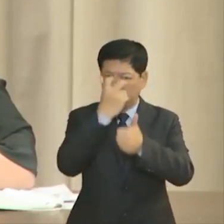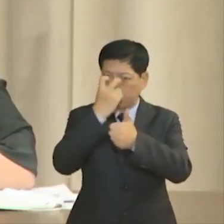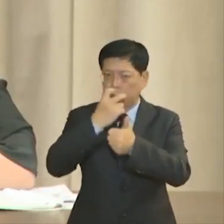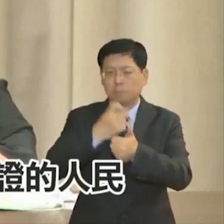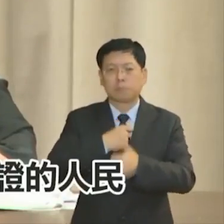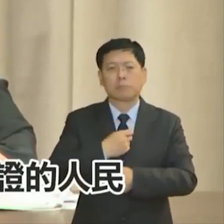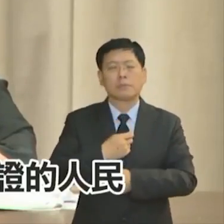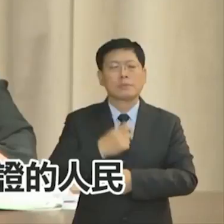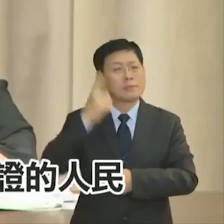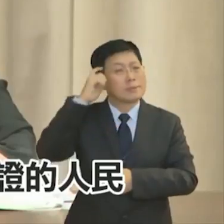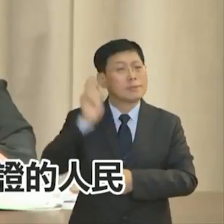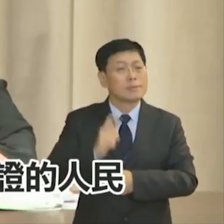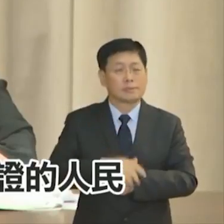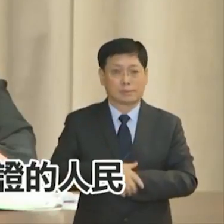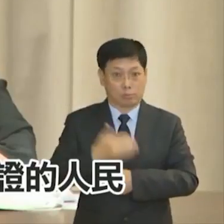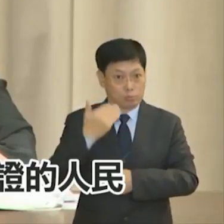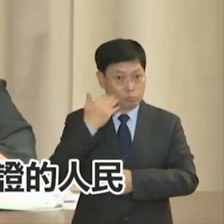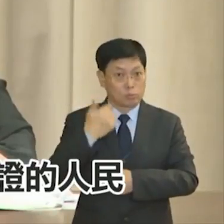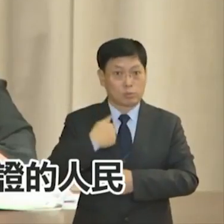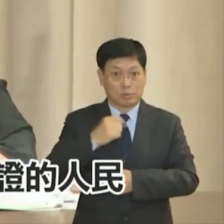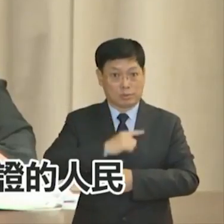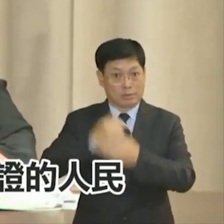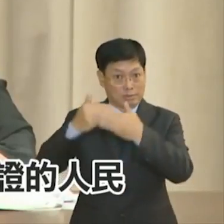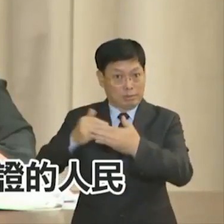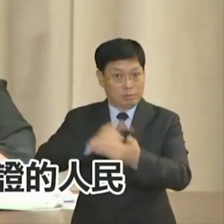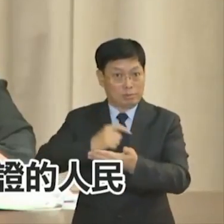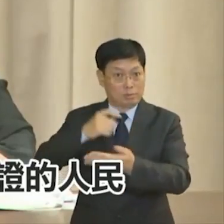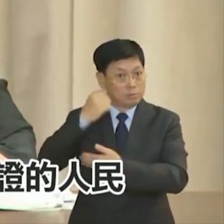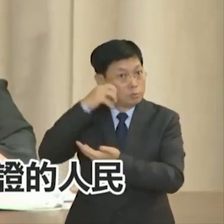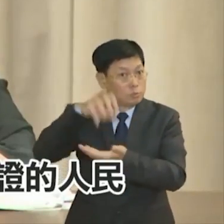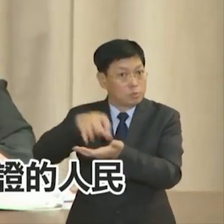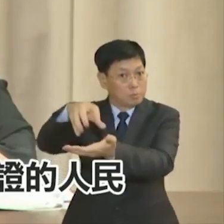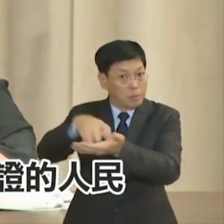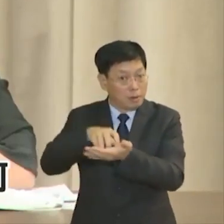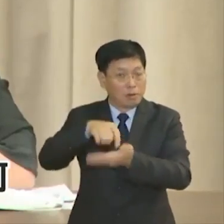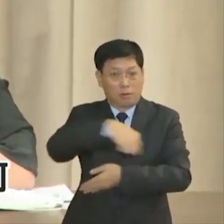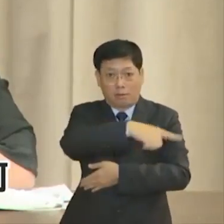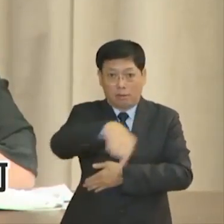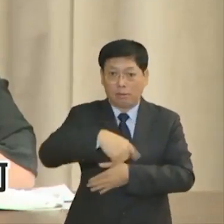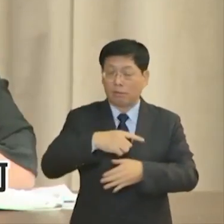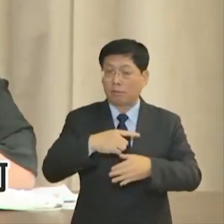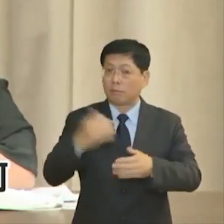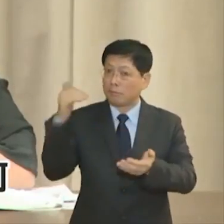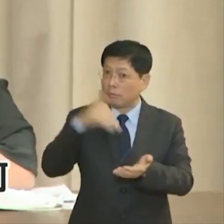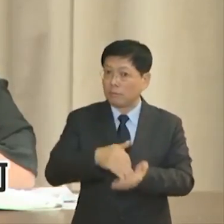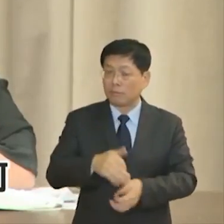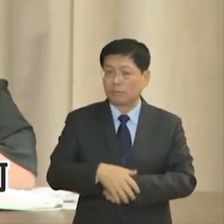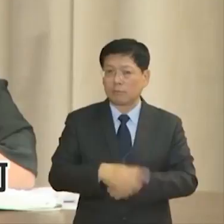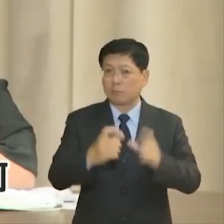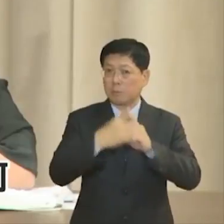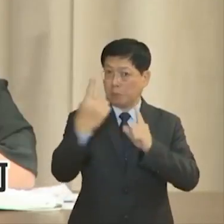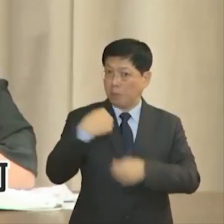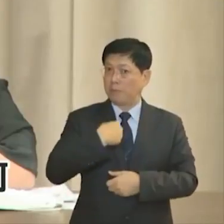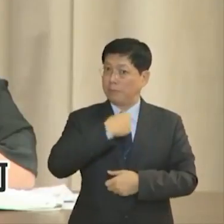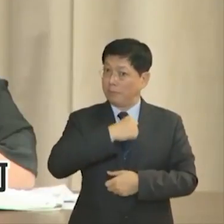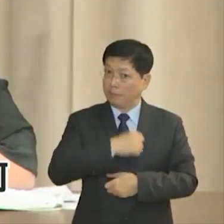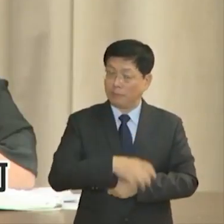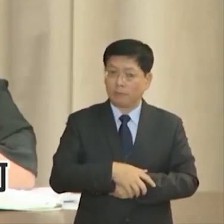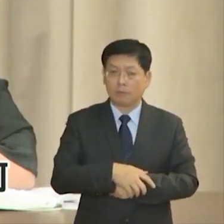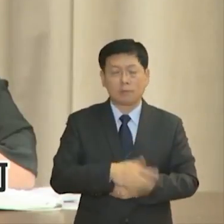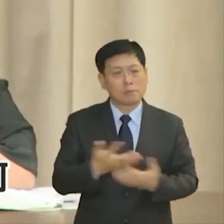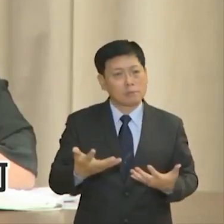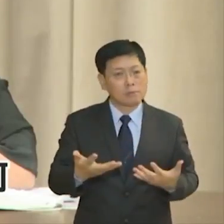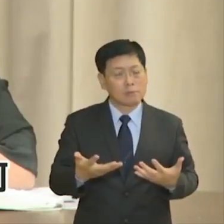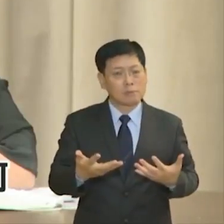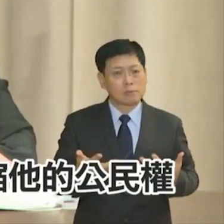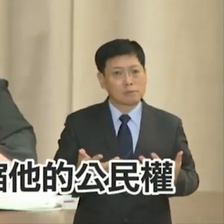谓的管制，就是针对在中国领取居住证的人民，他到底回到在台湾要